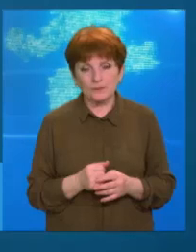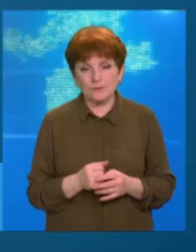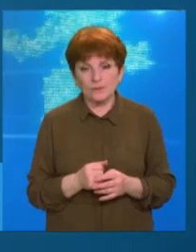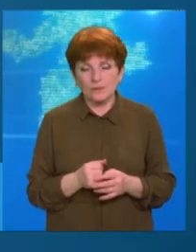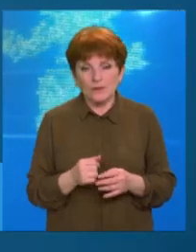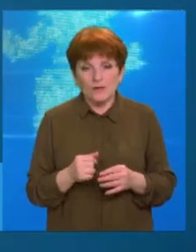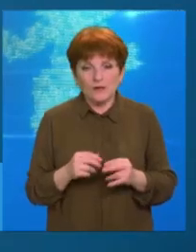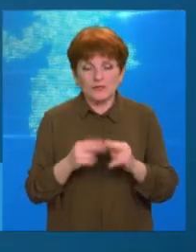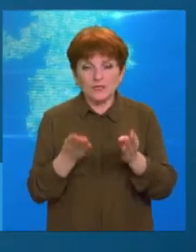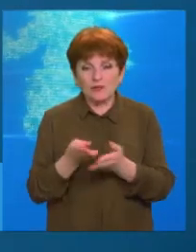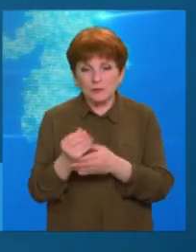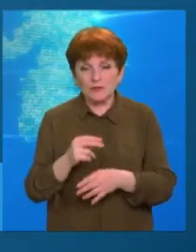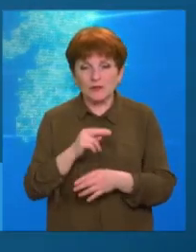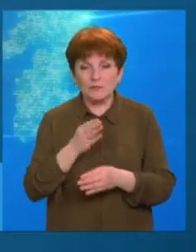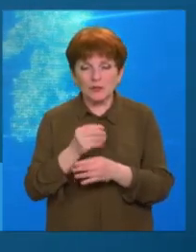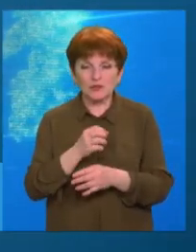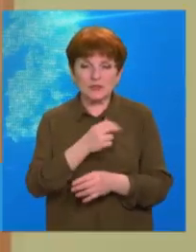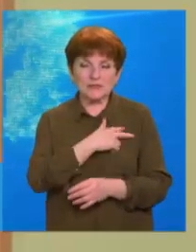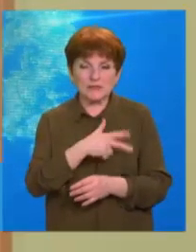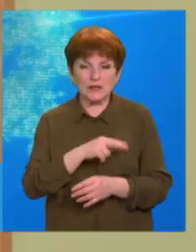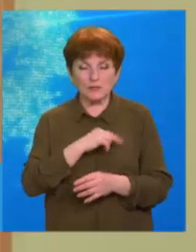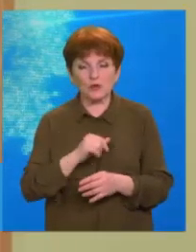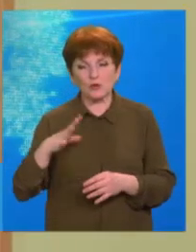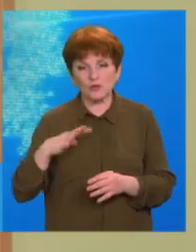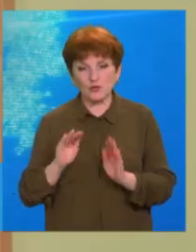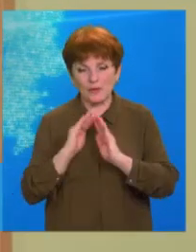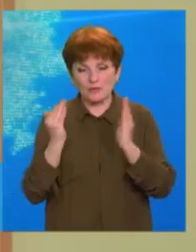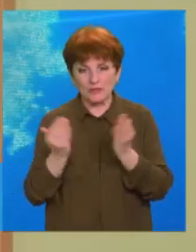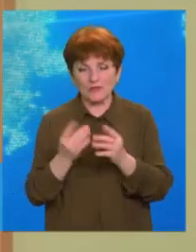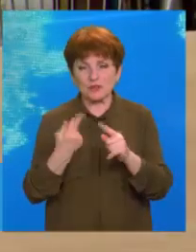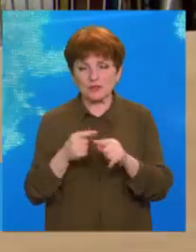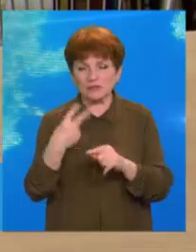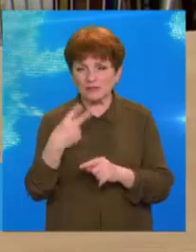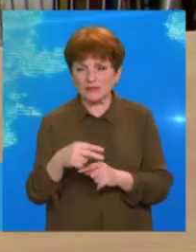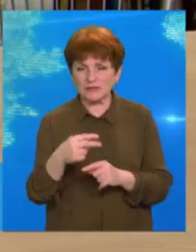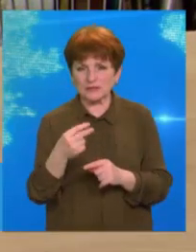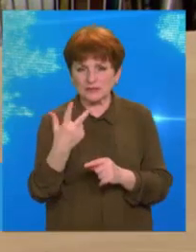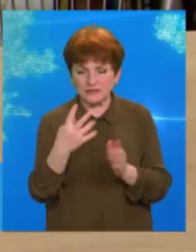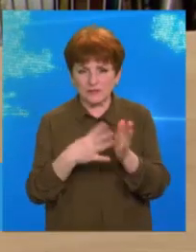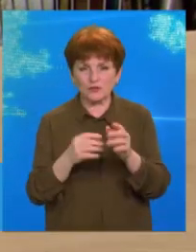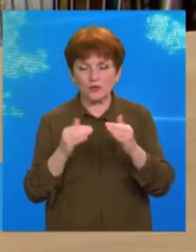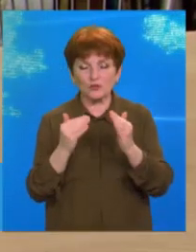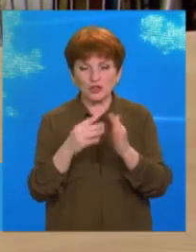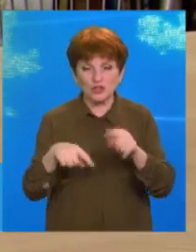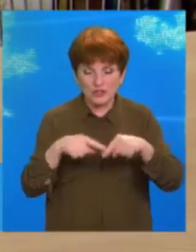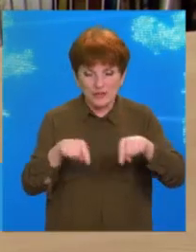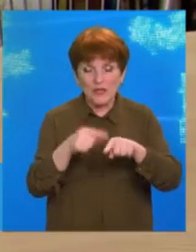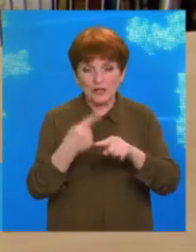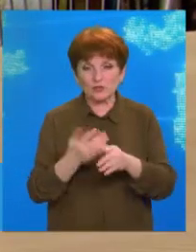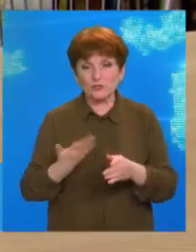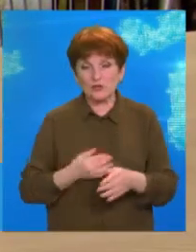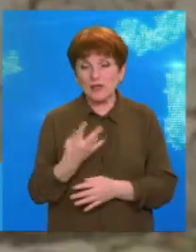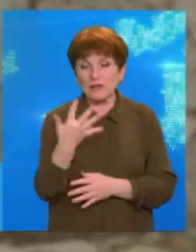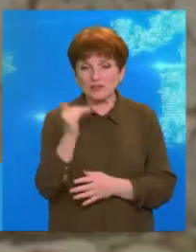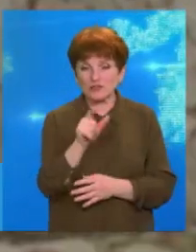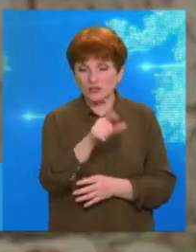Федеральные выплаты получат социальные работники, которые ушли на вынужденную обсервацию. В регионе 29 учреждений, в которых на постоянной основе проживают почти 5000